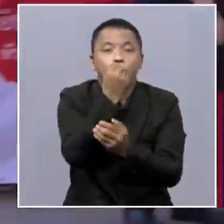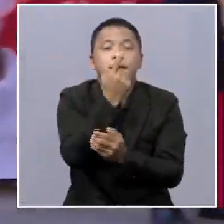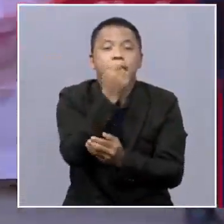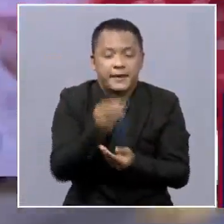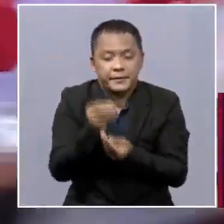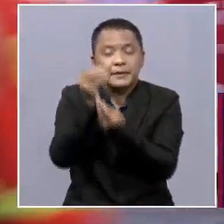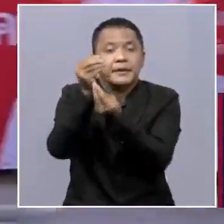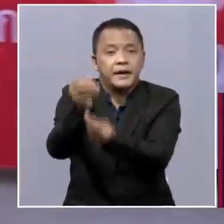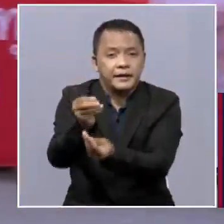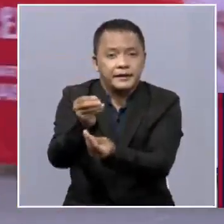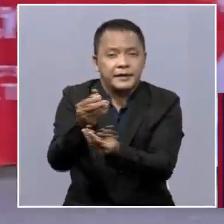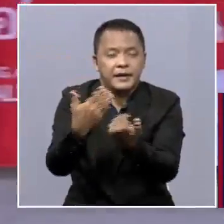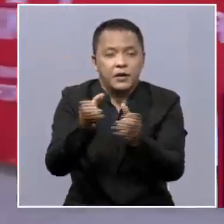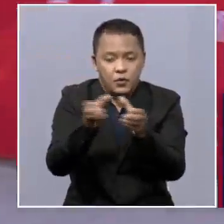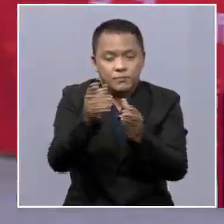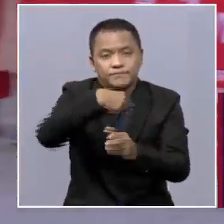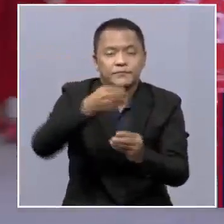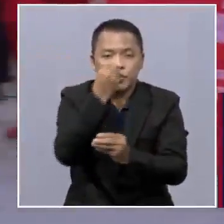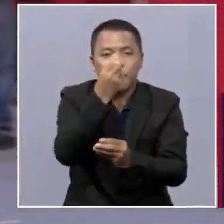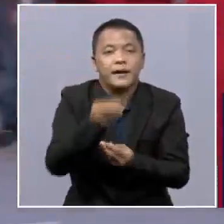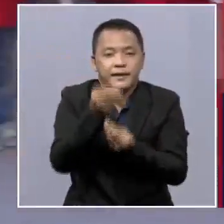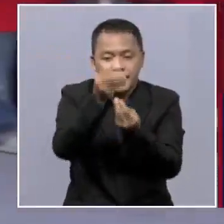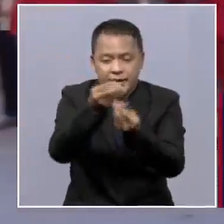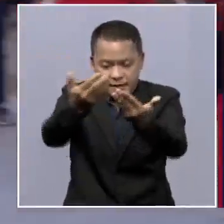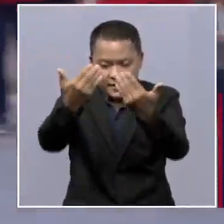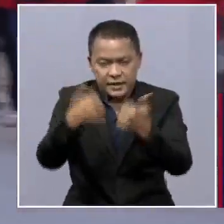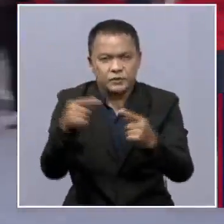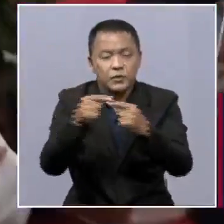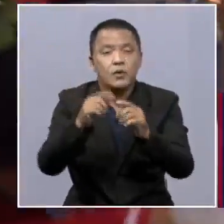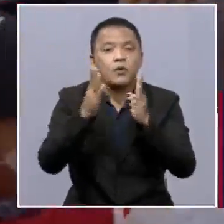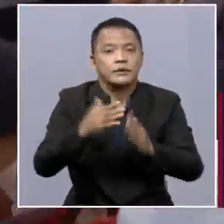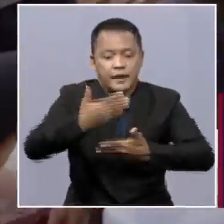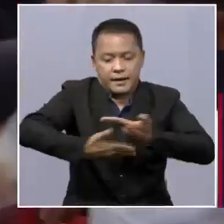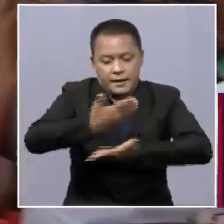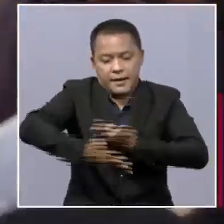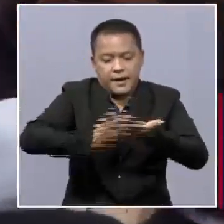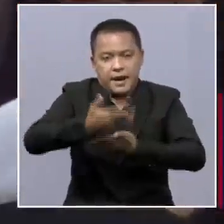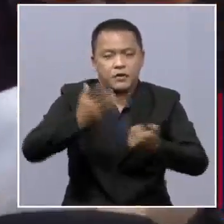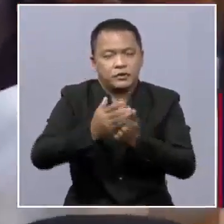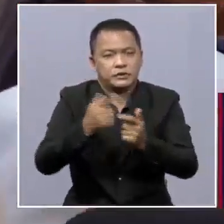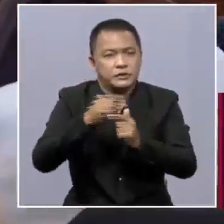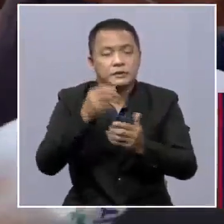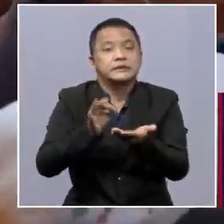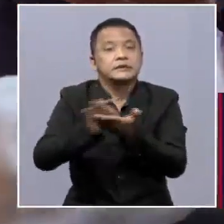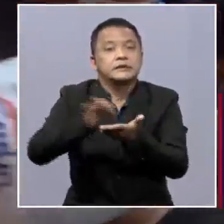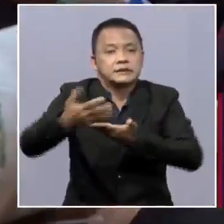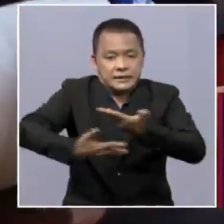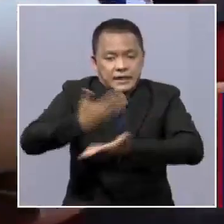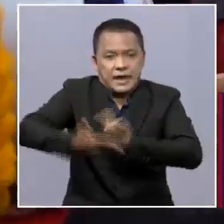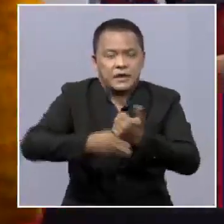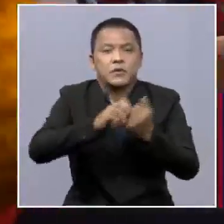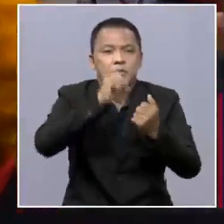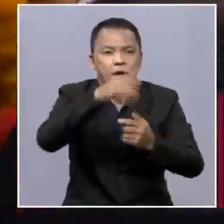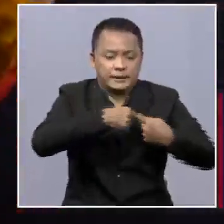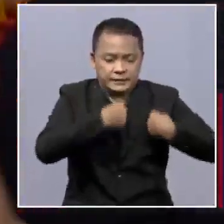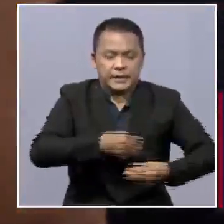แดงให้กับคุณอุ๊งอิ๊งแล้วก็ทีมงานด้วยนะคะจากนั้นก็มีบรรดาพ่อค้าแม่ค้าค่ะและคนที่มาจับจ่ายซื้อของตะโกน